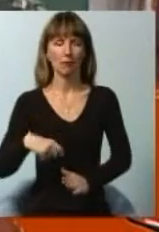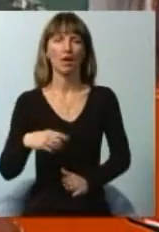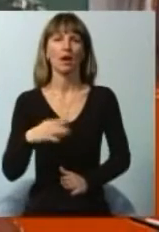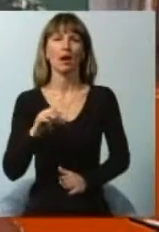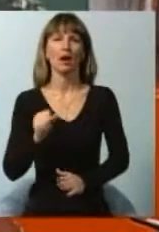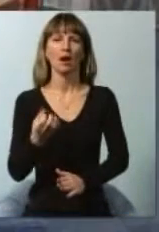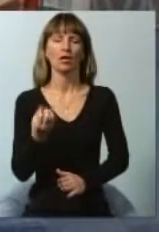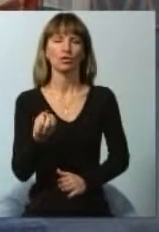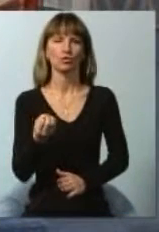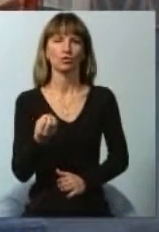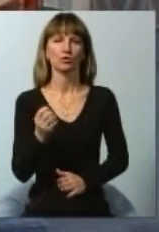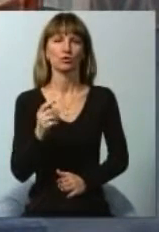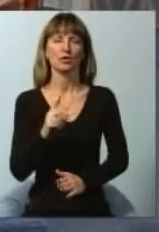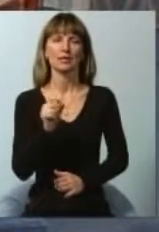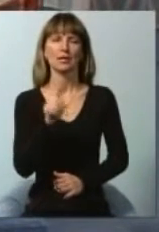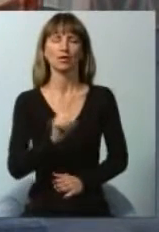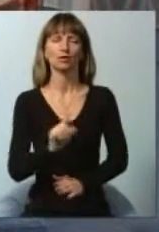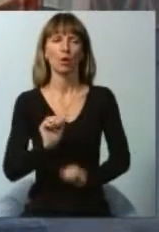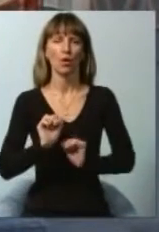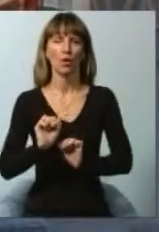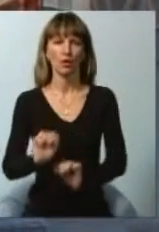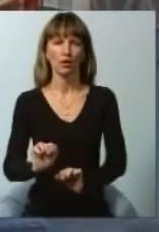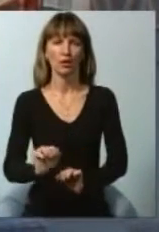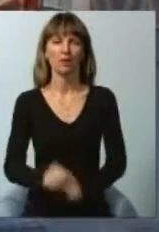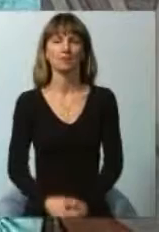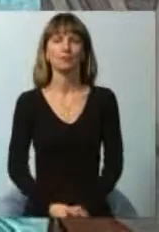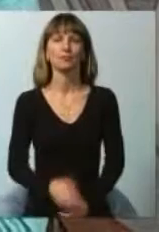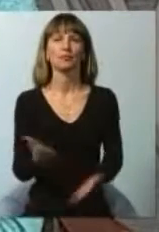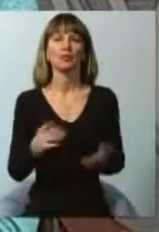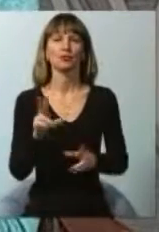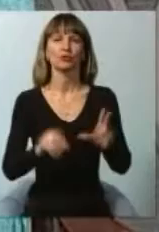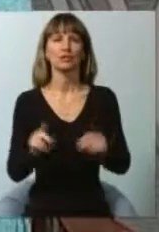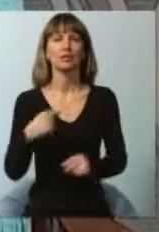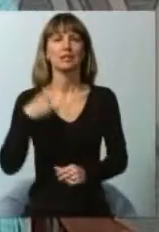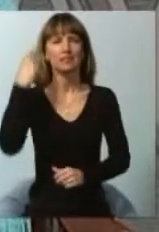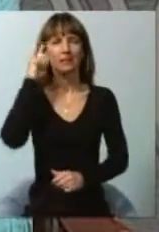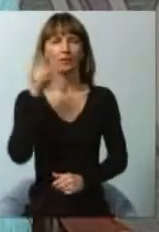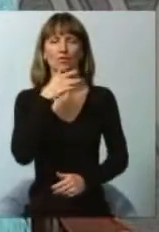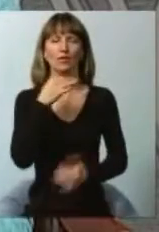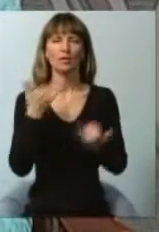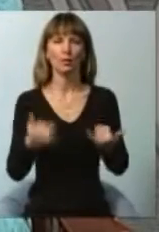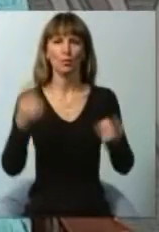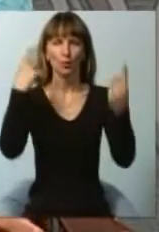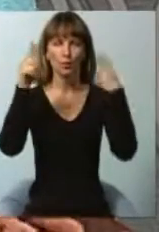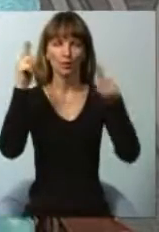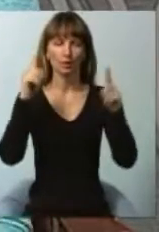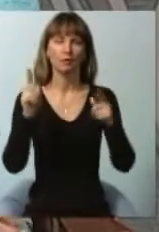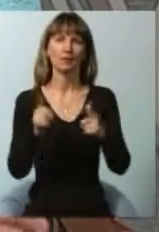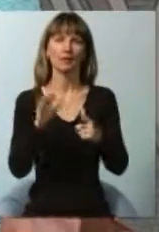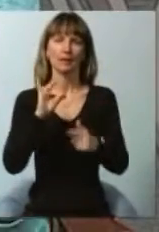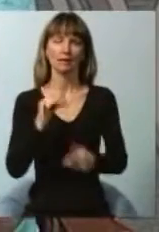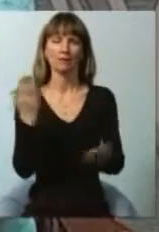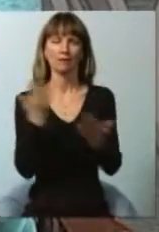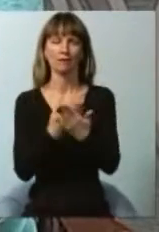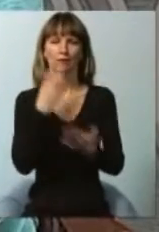що охороняє. Так, а як ти вважаєш? От я знаю, що от сучасні мультфільми, а то й кінофільми